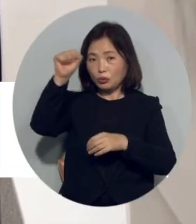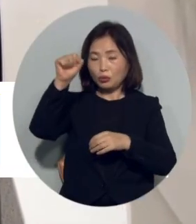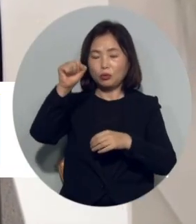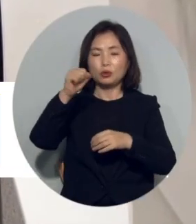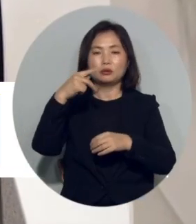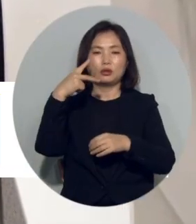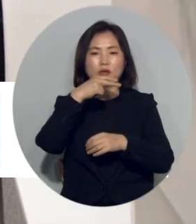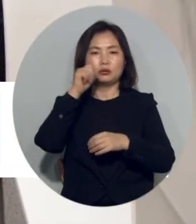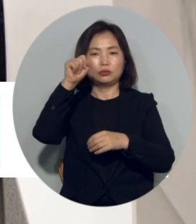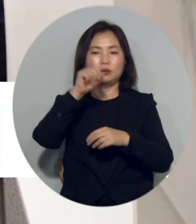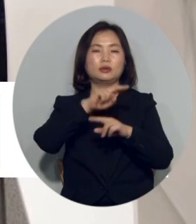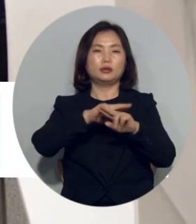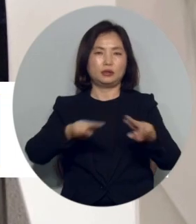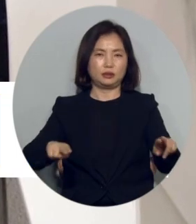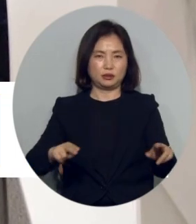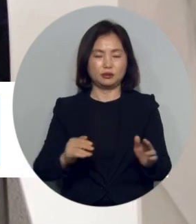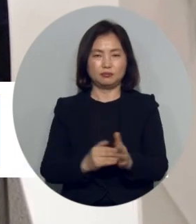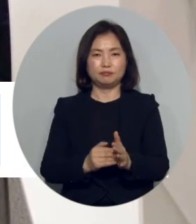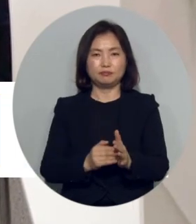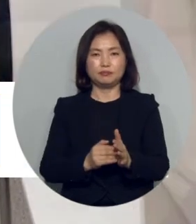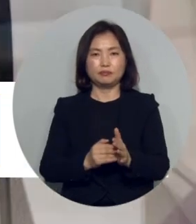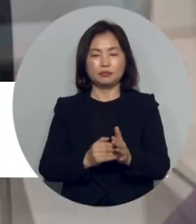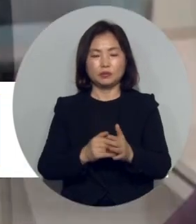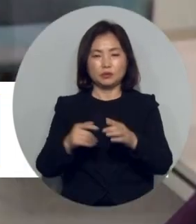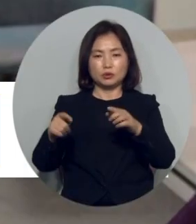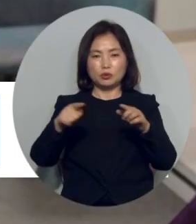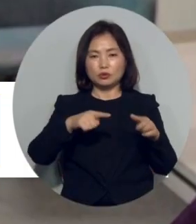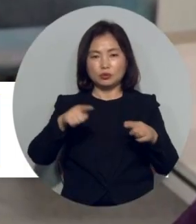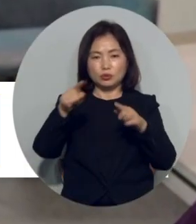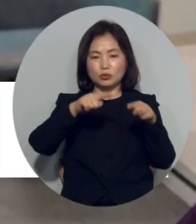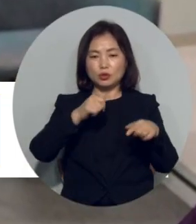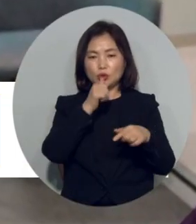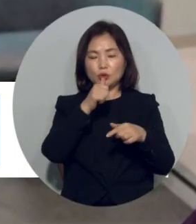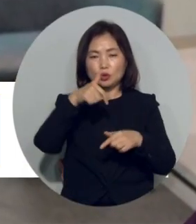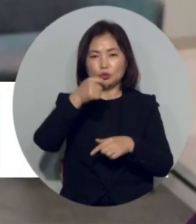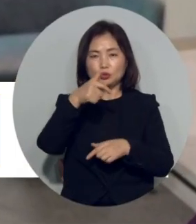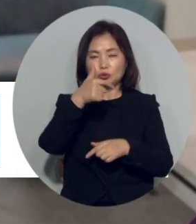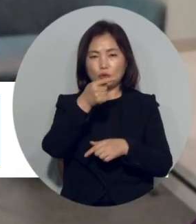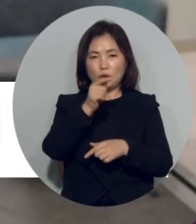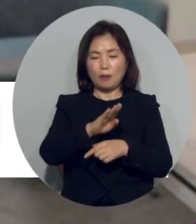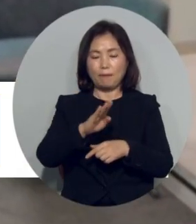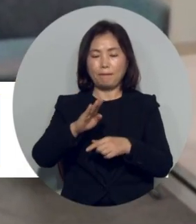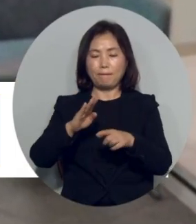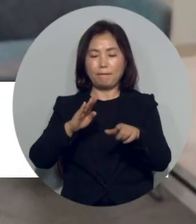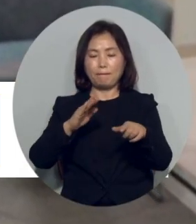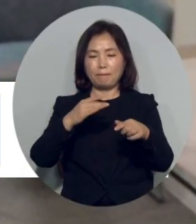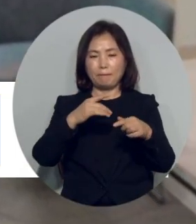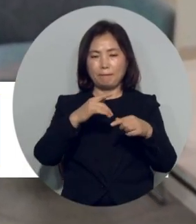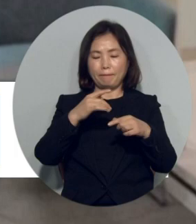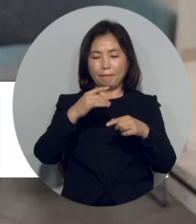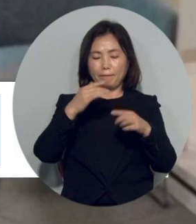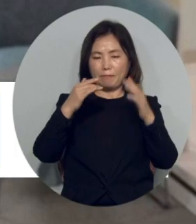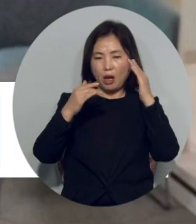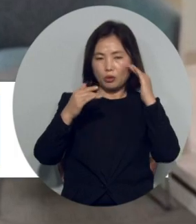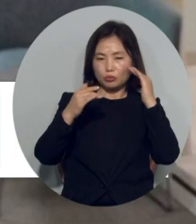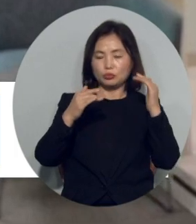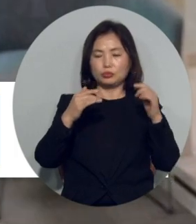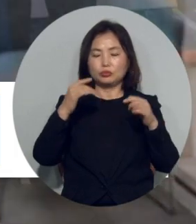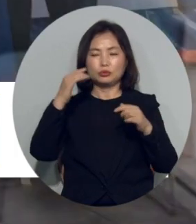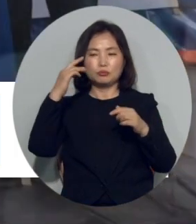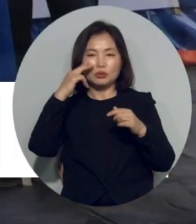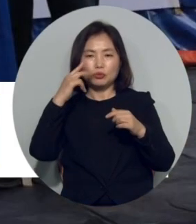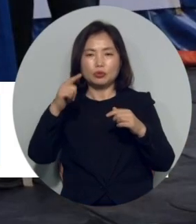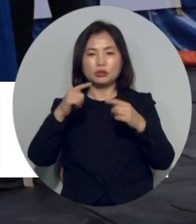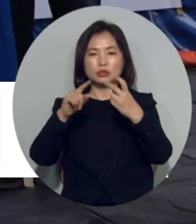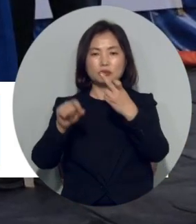단식 농성 도 해제 됐습니다 전구 금속 노동조합은 개 이체 법률 대리인과 실무 논의를 진행 안 돼